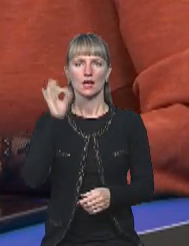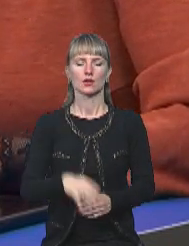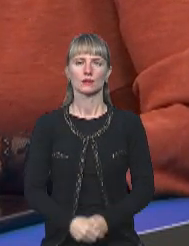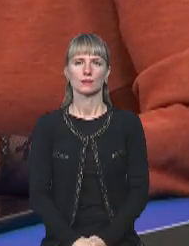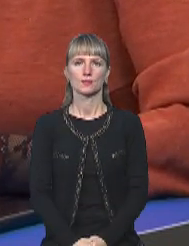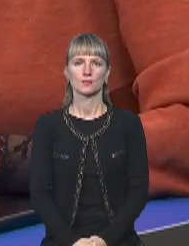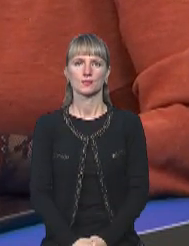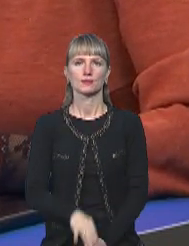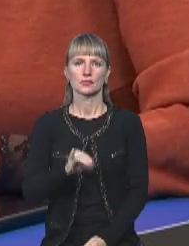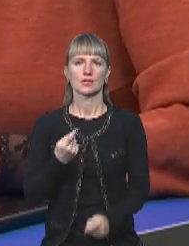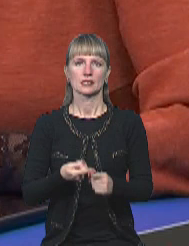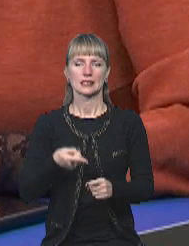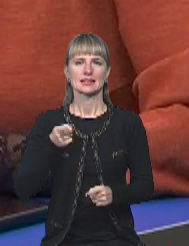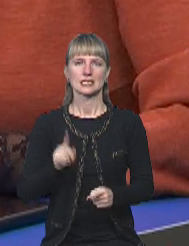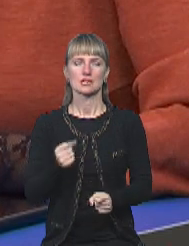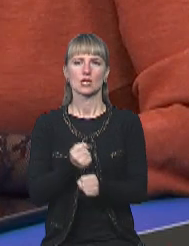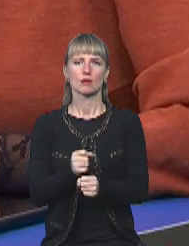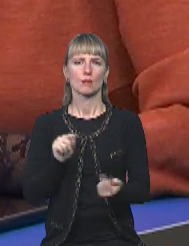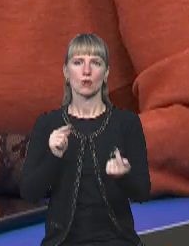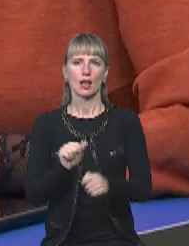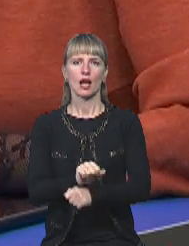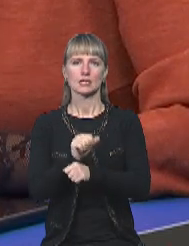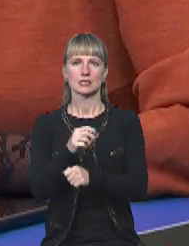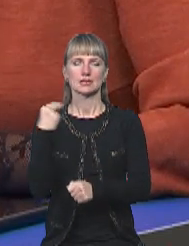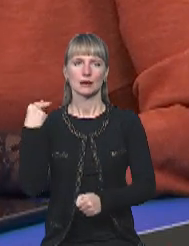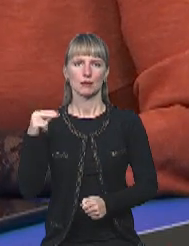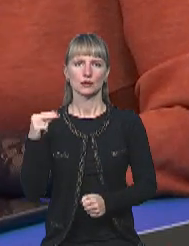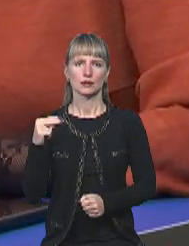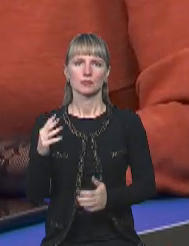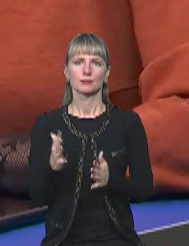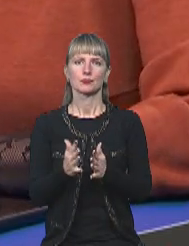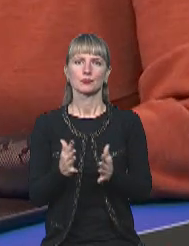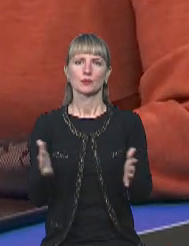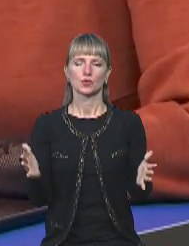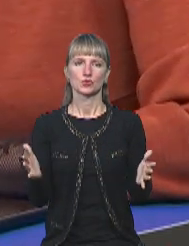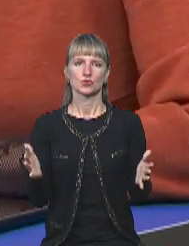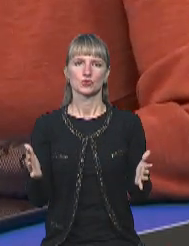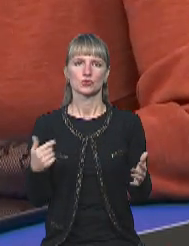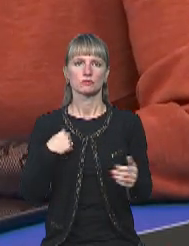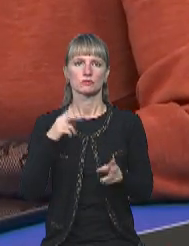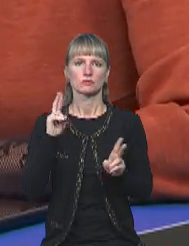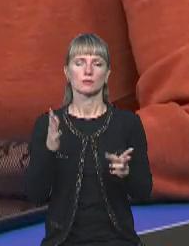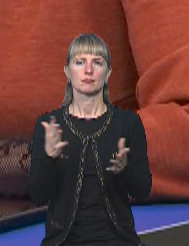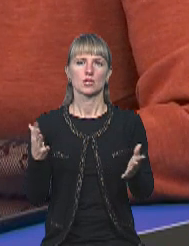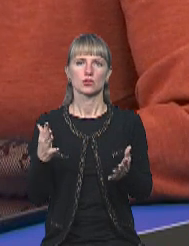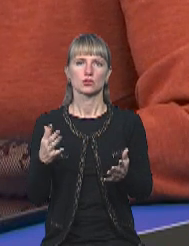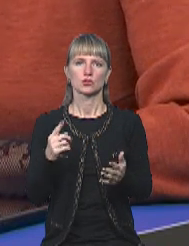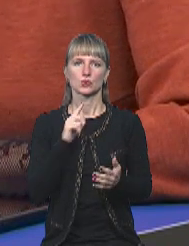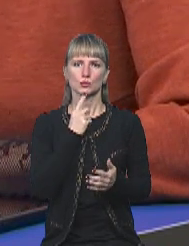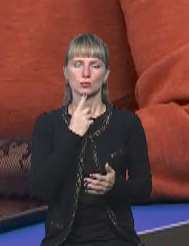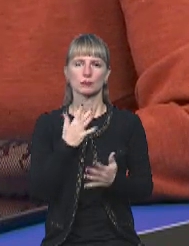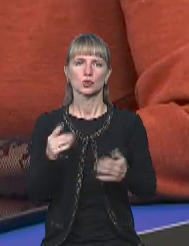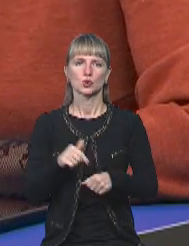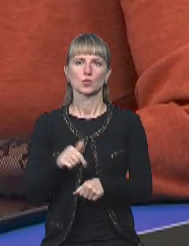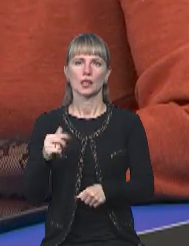І це дійсно робить протестні акції в Запоріжжі більш, ну не знаю, вони більш гострі, вони більш